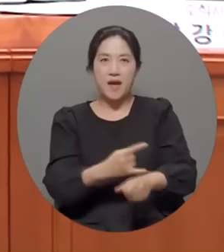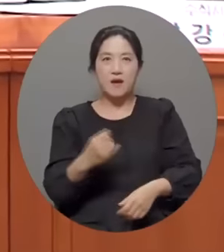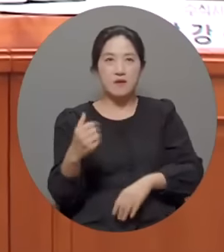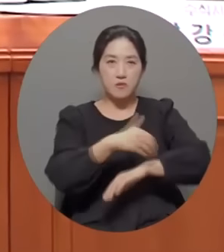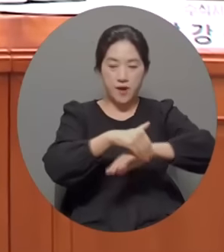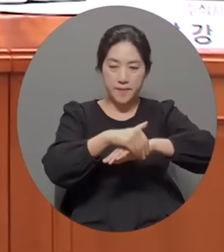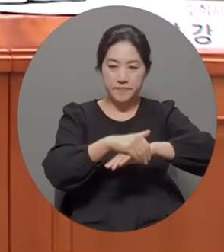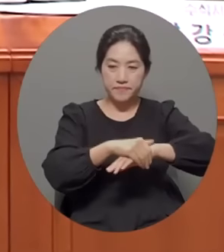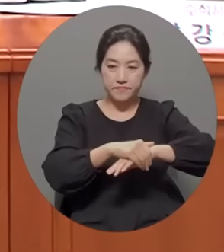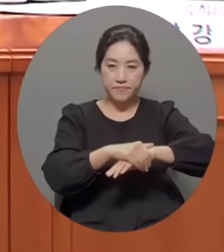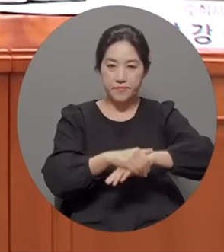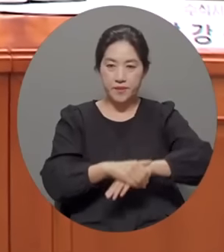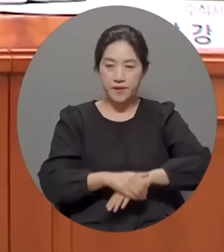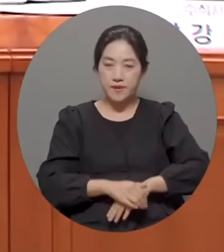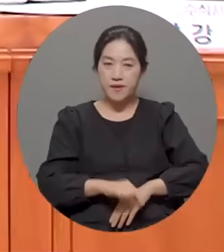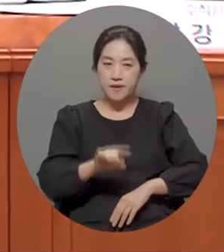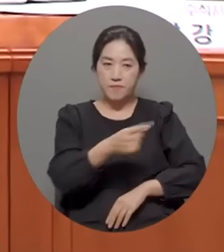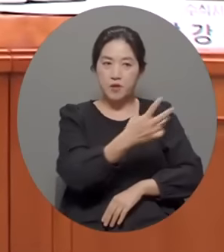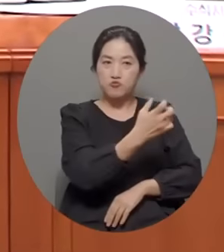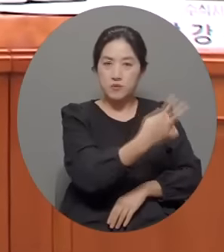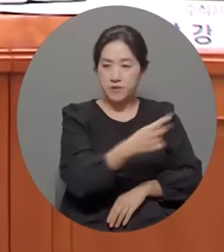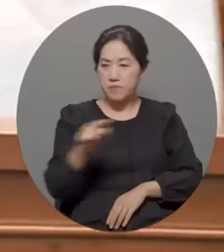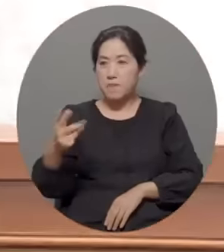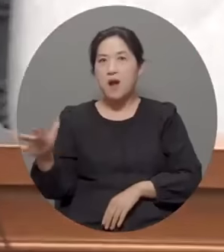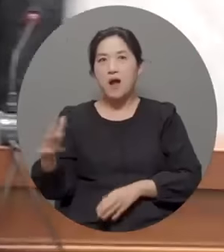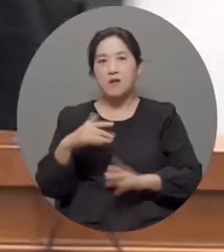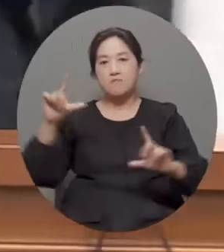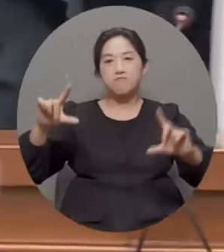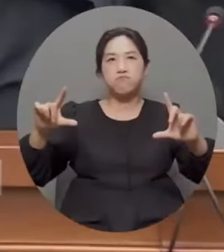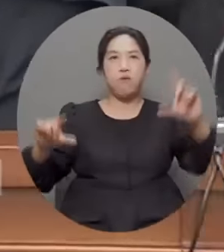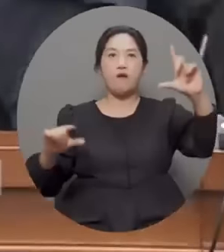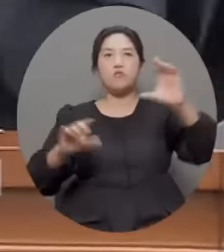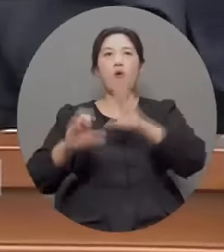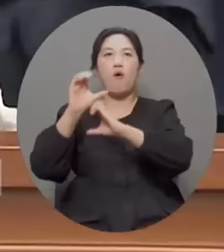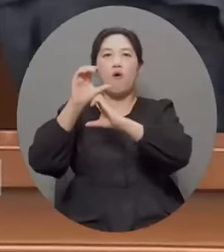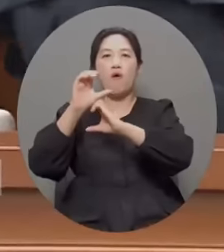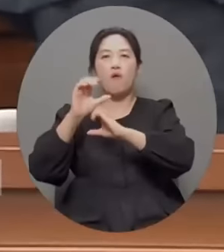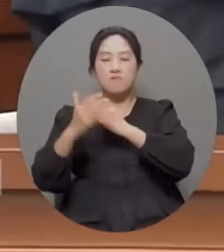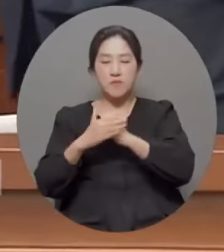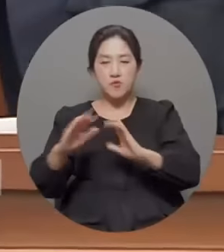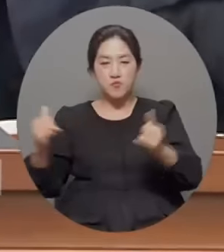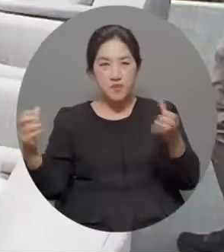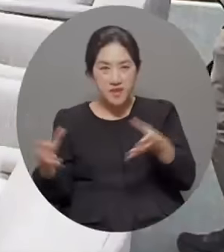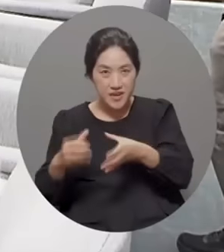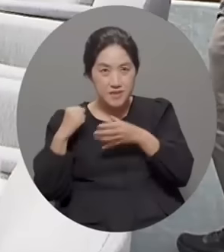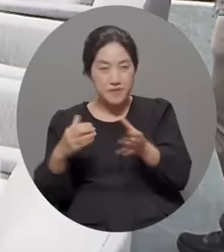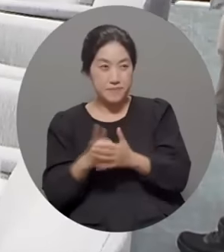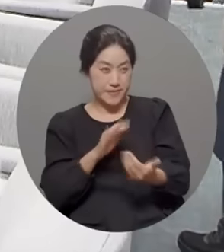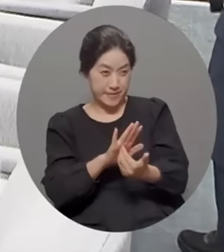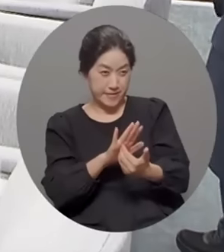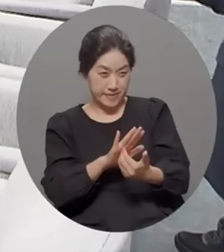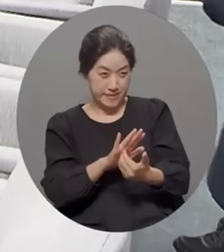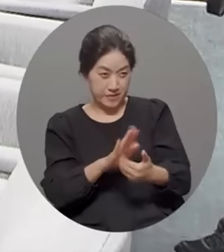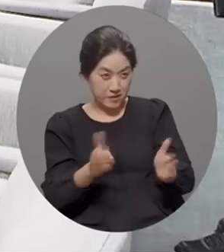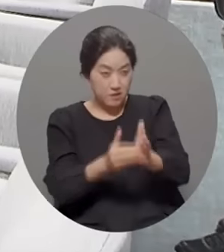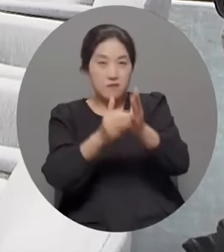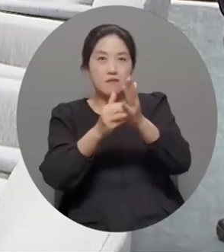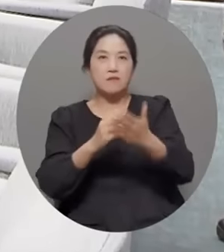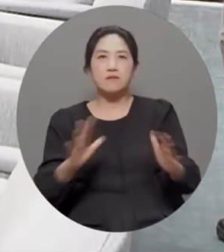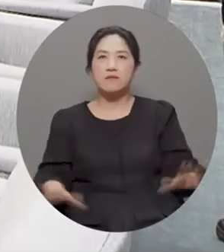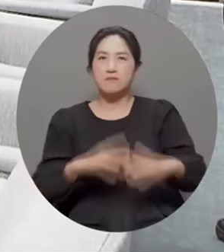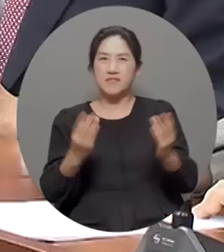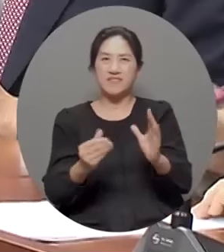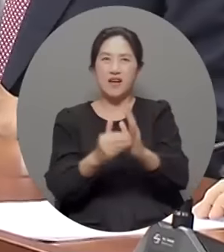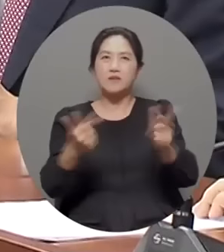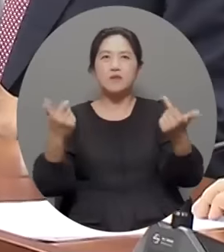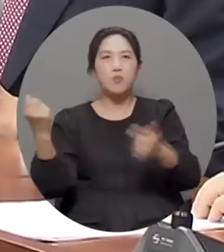108대 192로 여소야대는 더 심해집니다. 국민의힘 입장에선 이번 한번 넘긴다고 끝난 게 아니라는 얘기입니다.